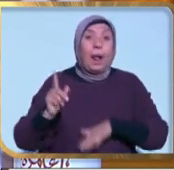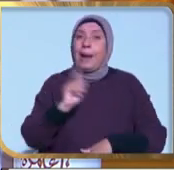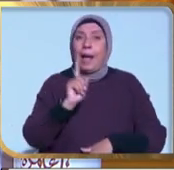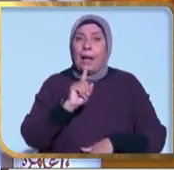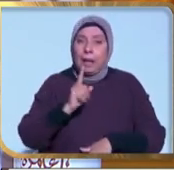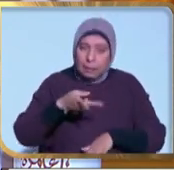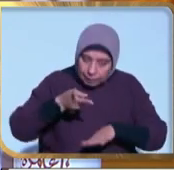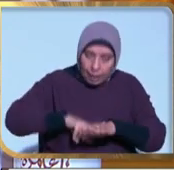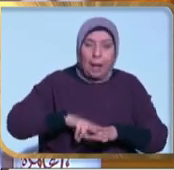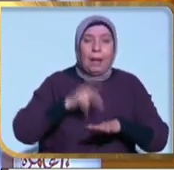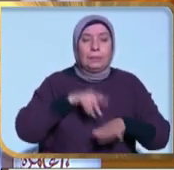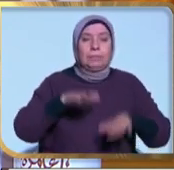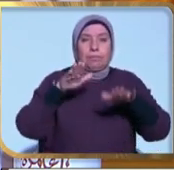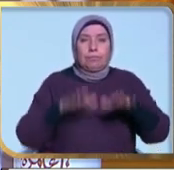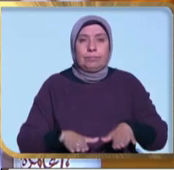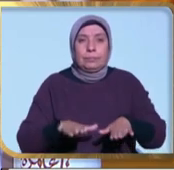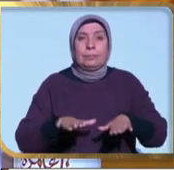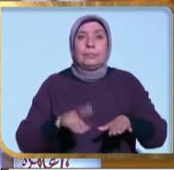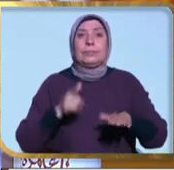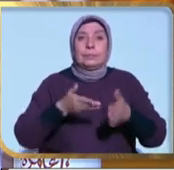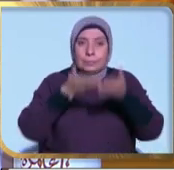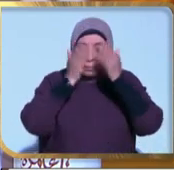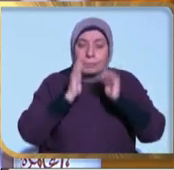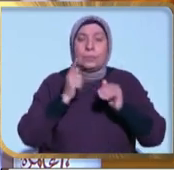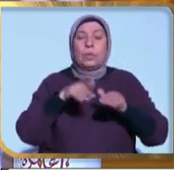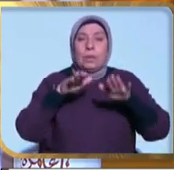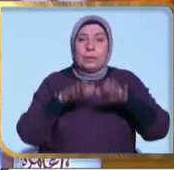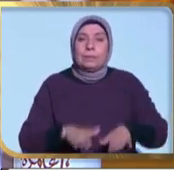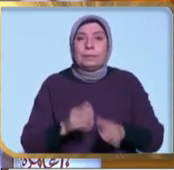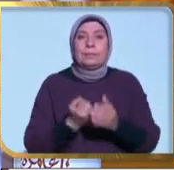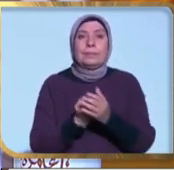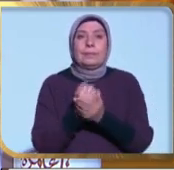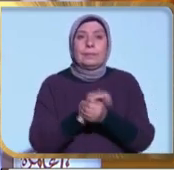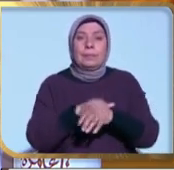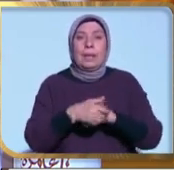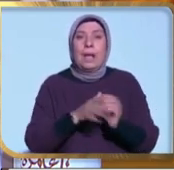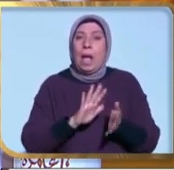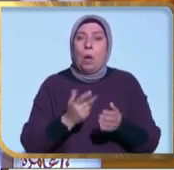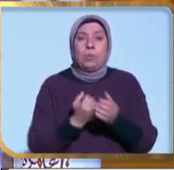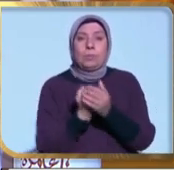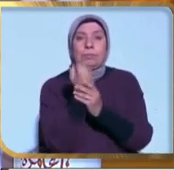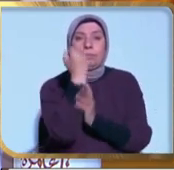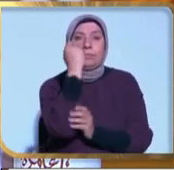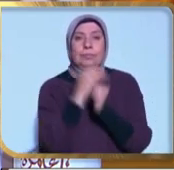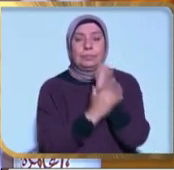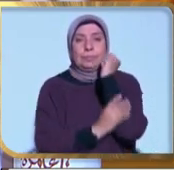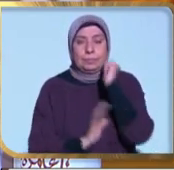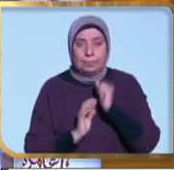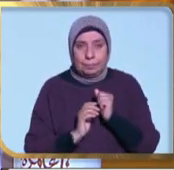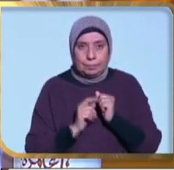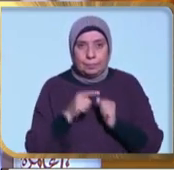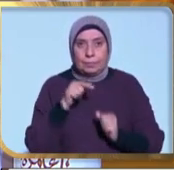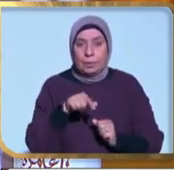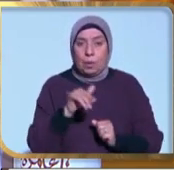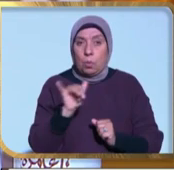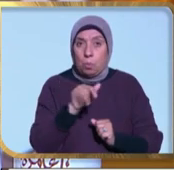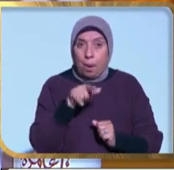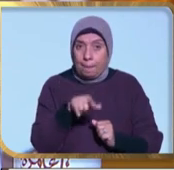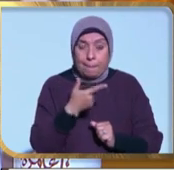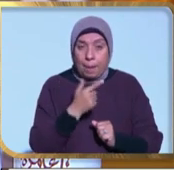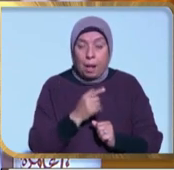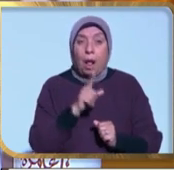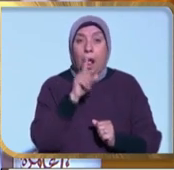دخول الفرد الجديد اللي بنصح بيه احنا بنقدم الوضوء عند القدره